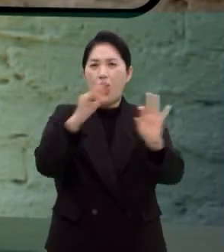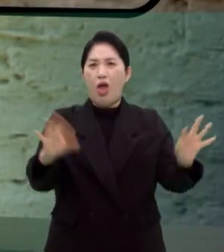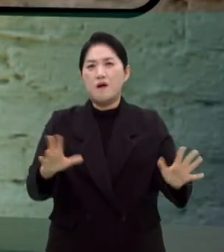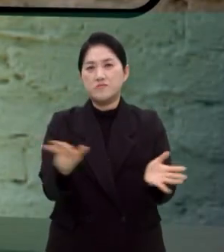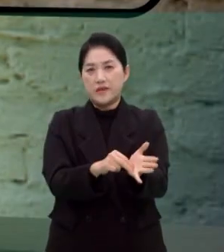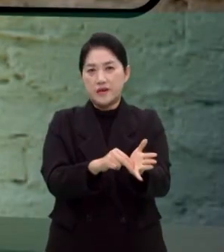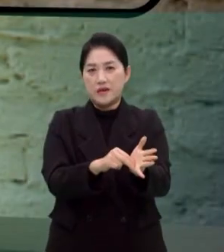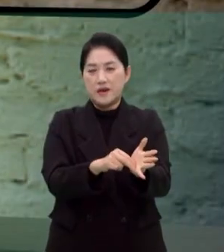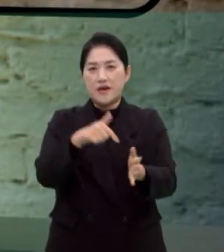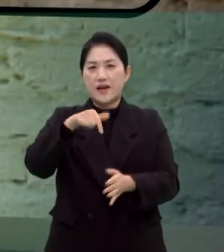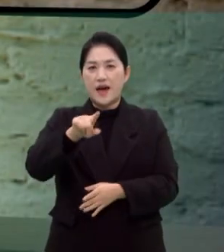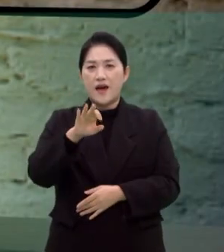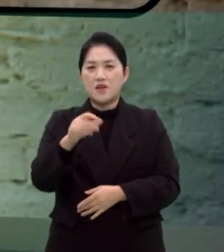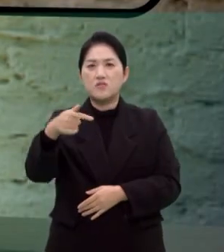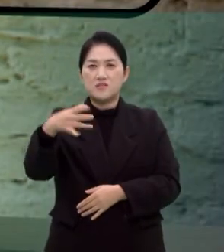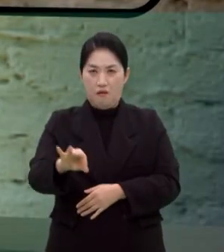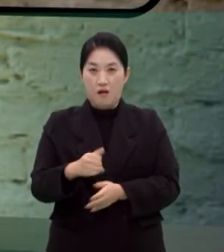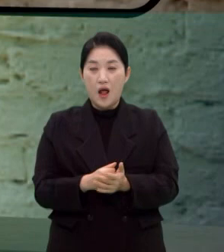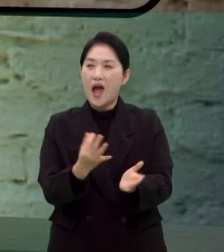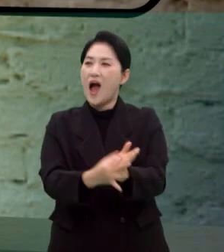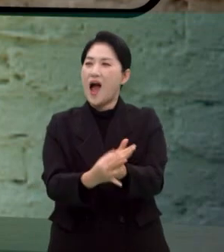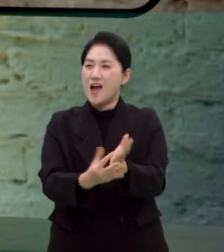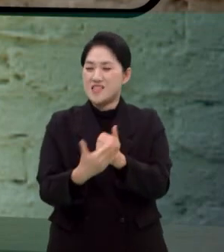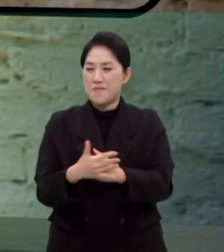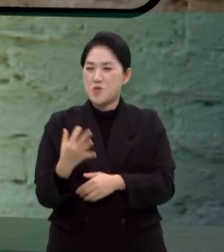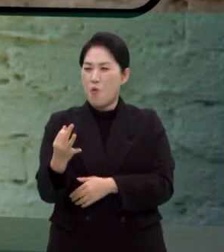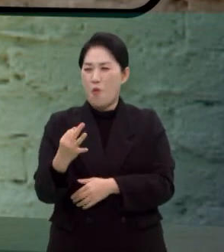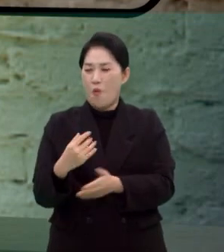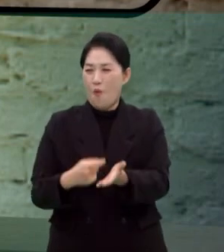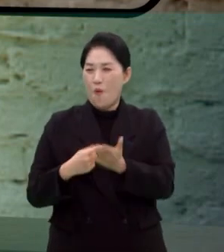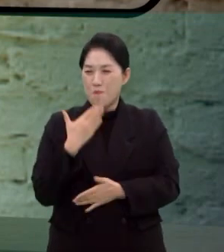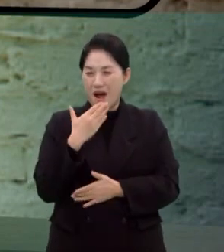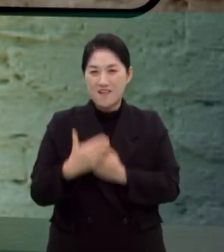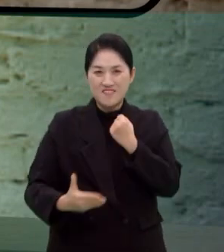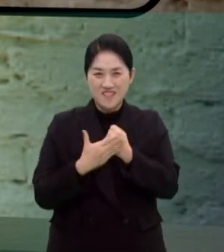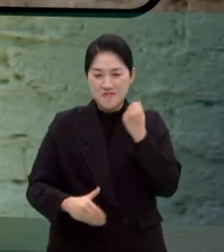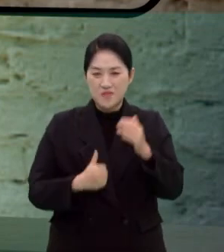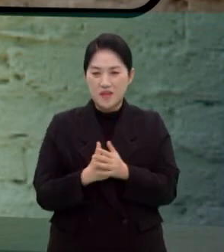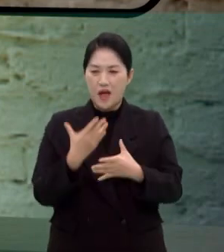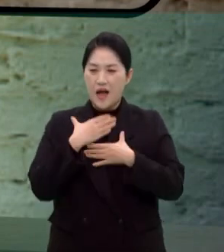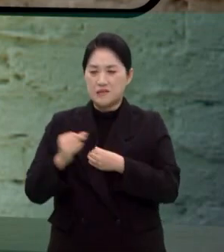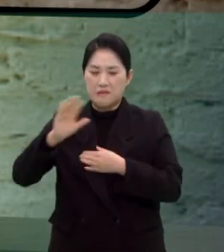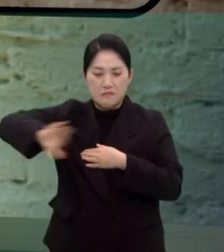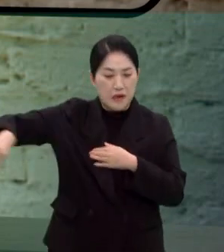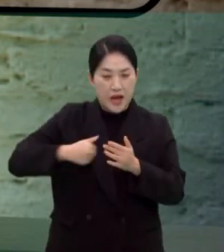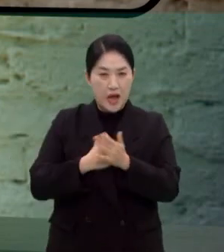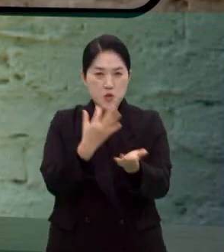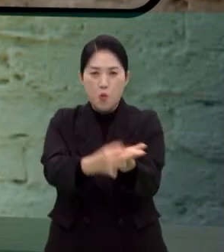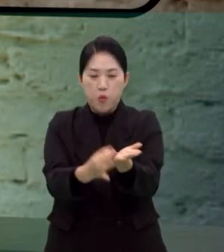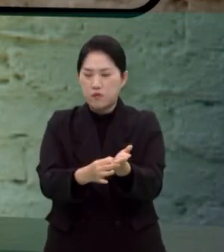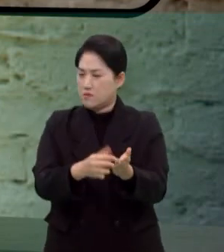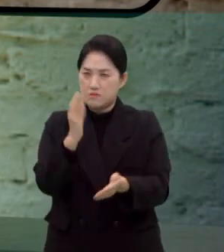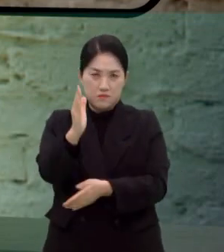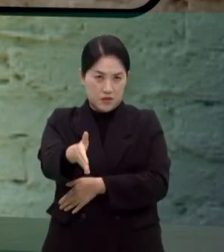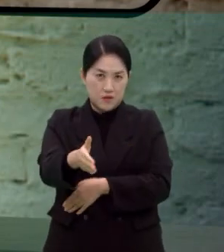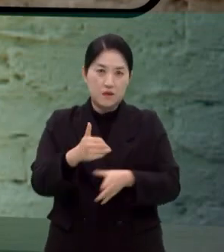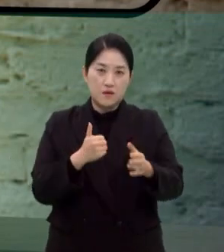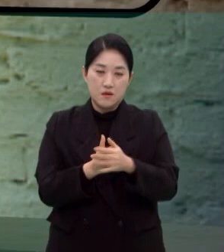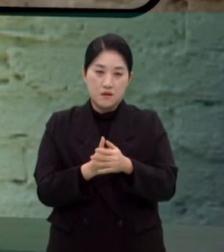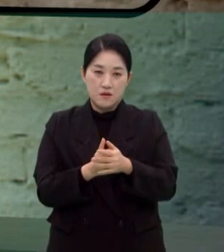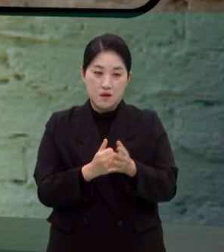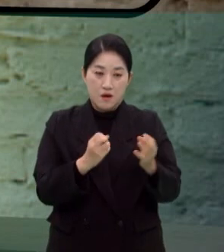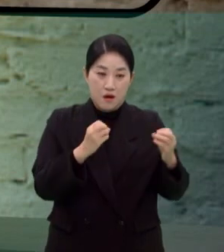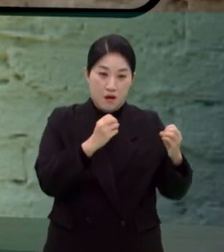이제는 저렴하다는 이유, 오로지 경제성의 논리를 앞세워 안전을 뒤로 해선 안 됩니다. 폭발적 연소